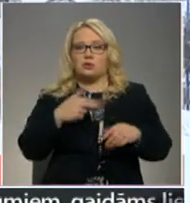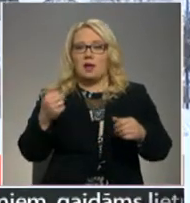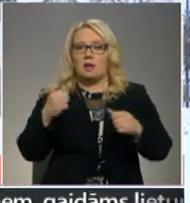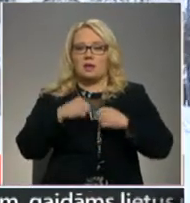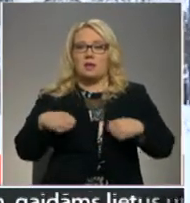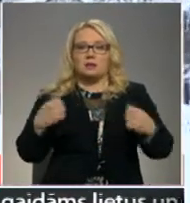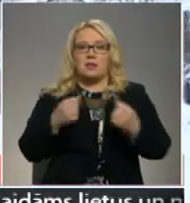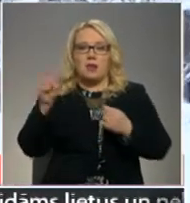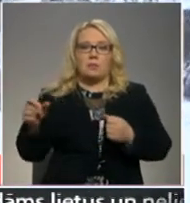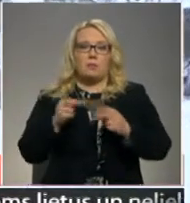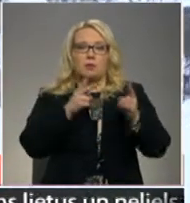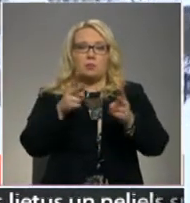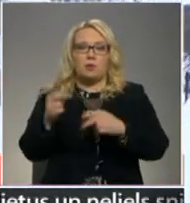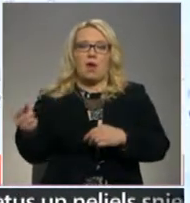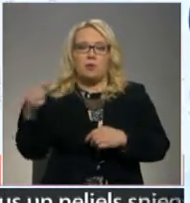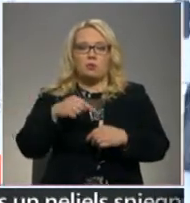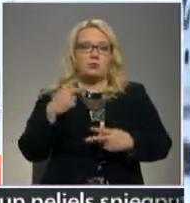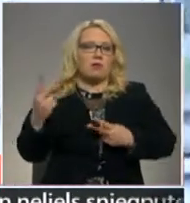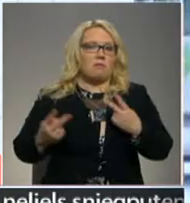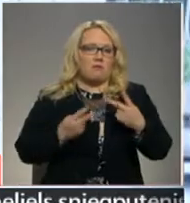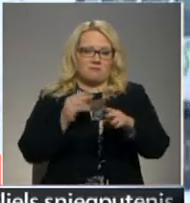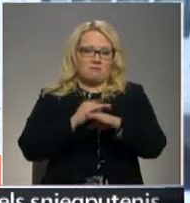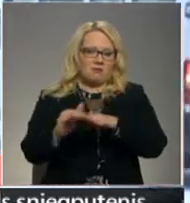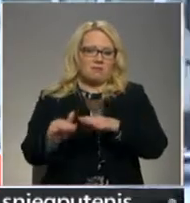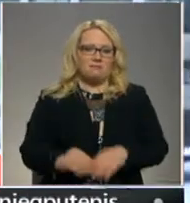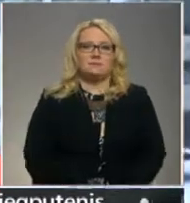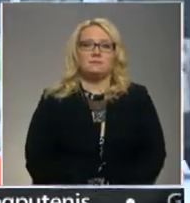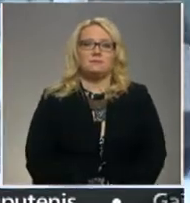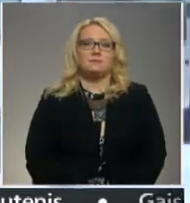no izbraukumiem atgriežoties enerģijas uzlādēti. Laura Akmentiņa, Andris Gutmanis, Vidzemes televīzija.